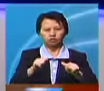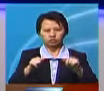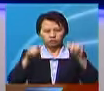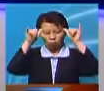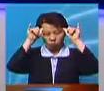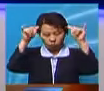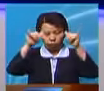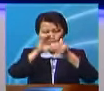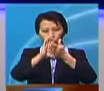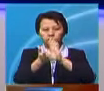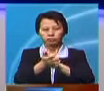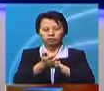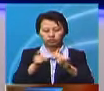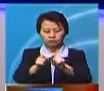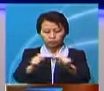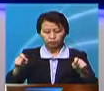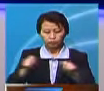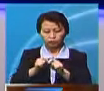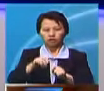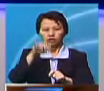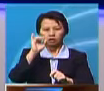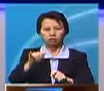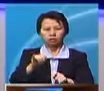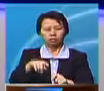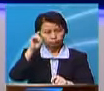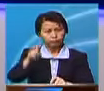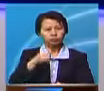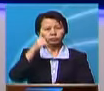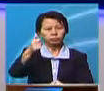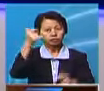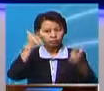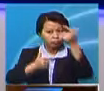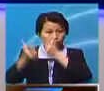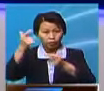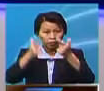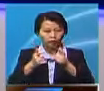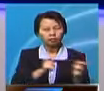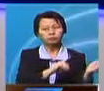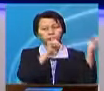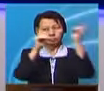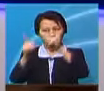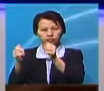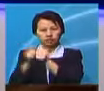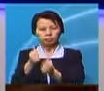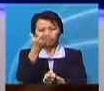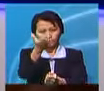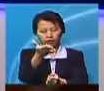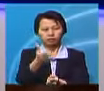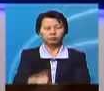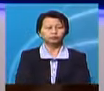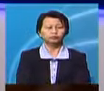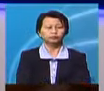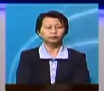akan menjadikan ia sebagai destinasi yang harus dikunjungi. Zarul Fahmi akan bersama anda